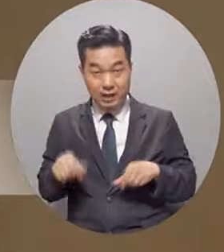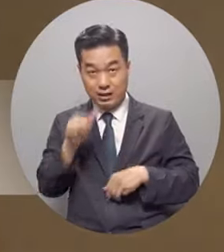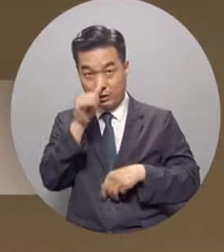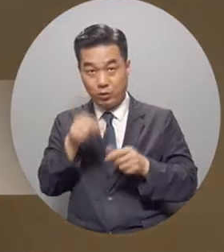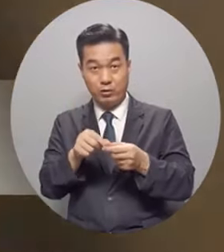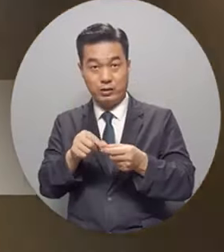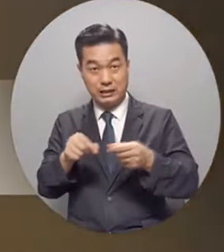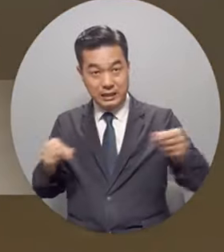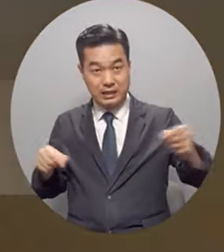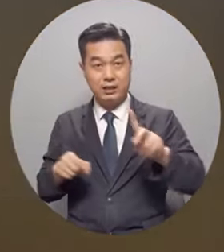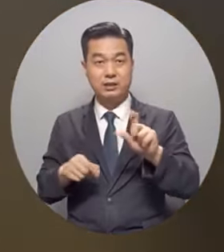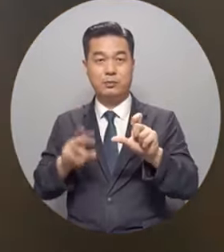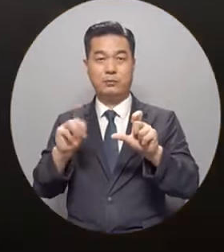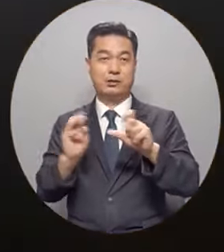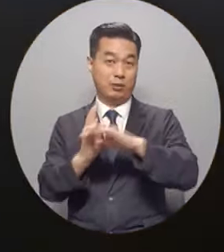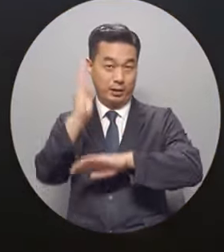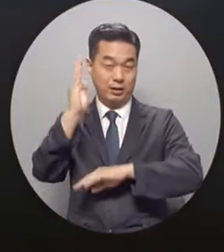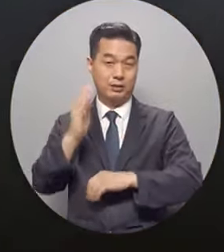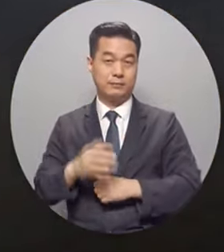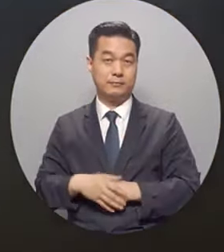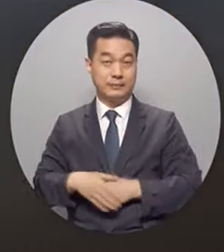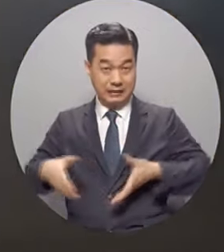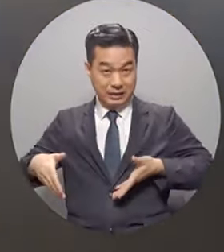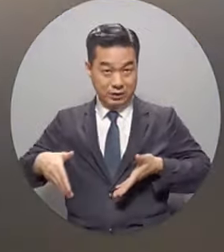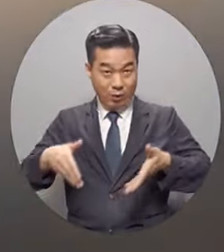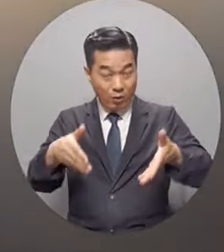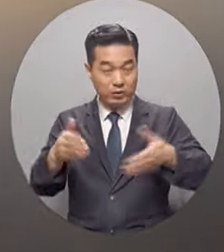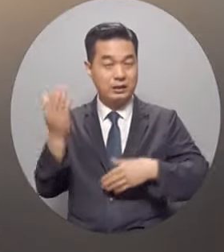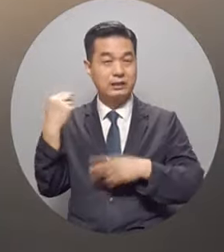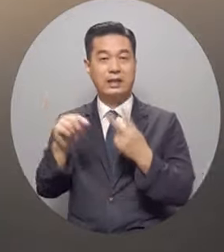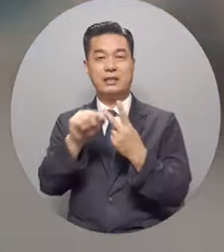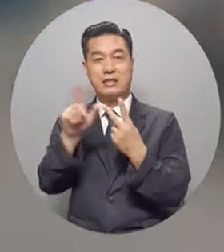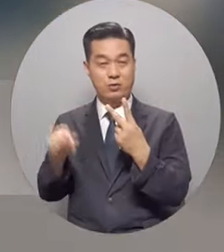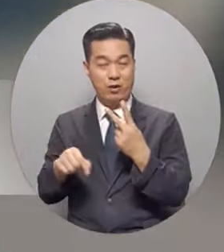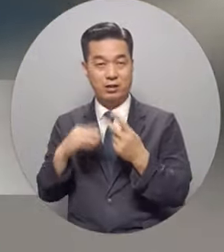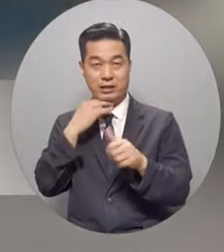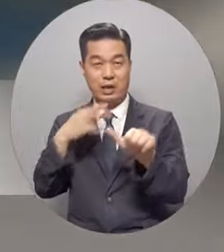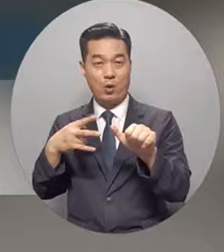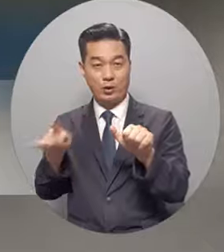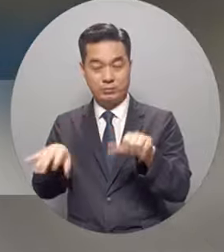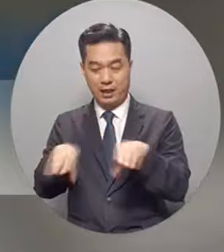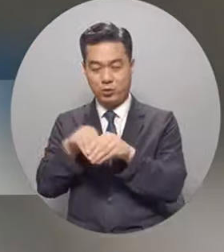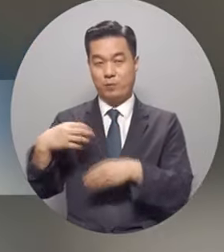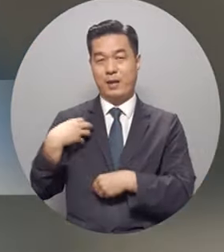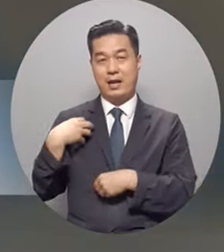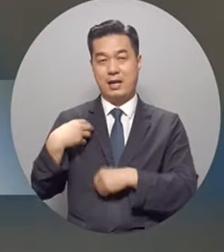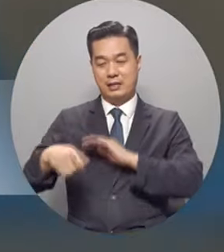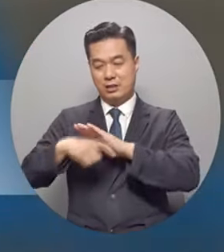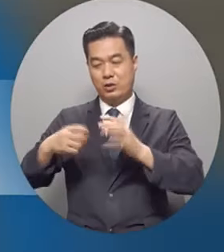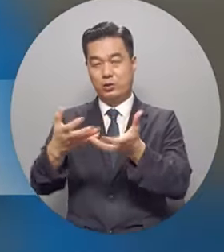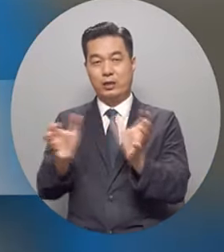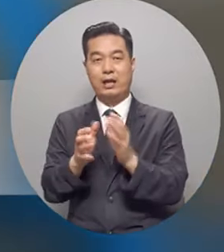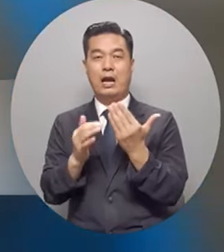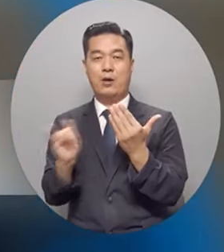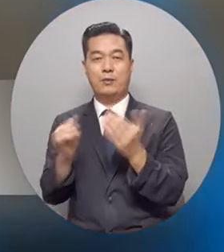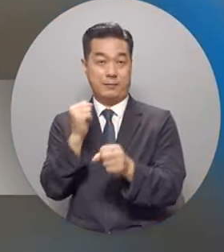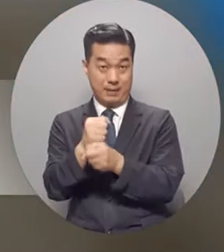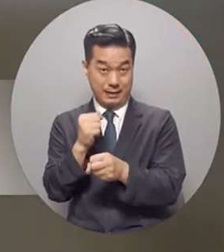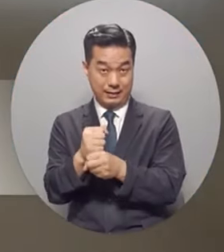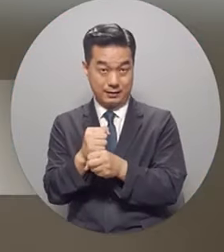15m 넘습니다이 통로는 지난 2월 50대 총책 등 절도단 아홉 명이 만든